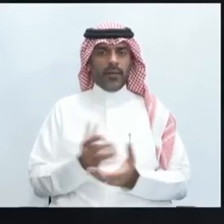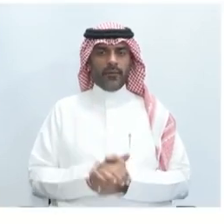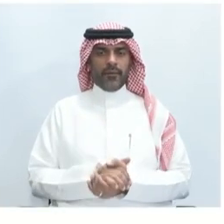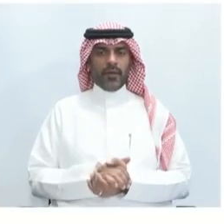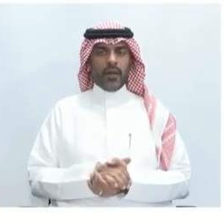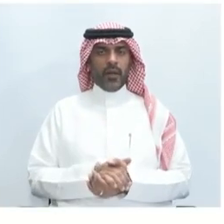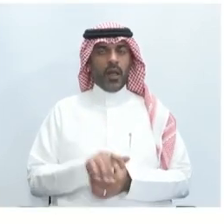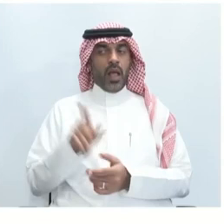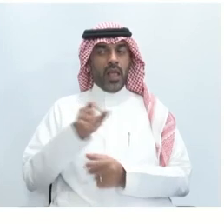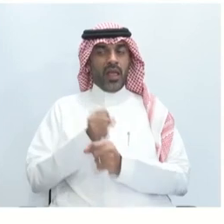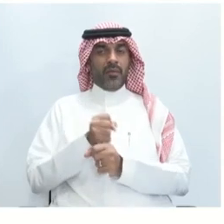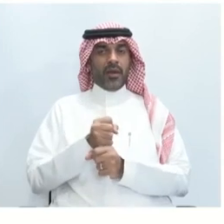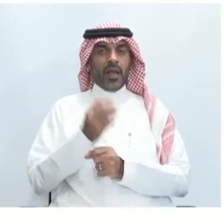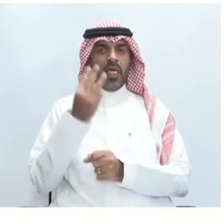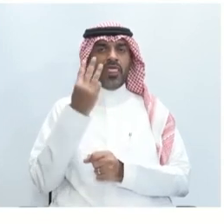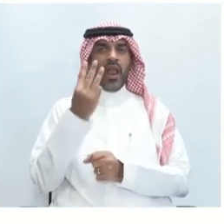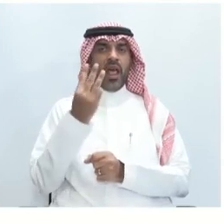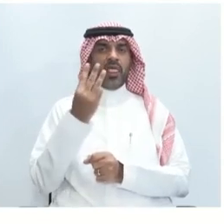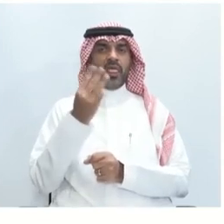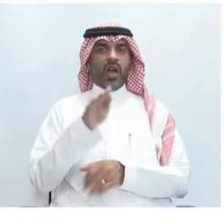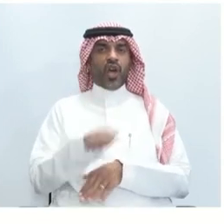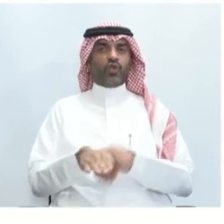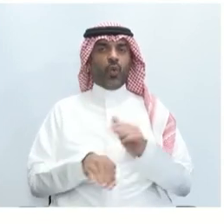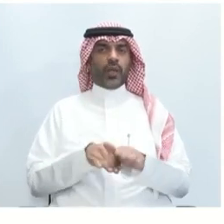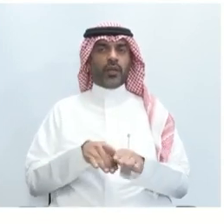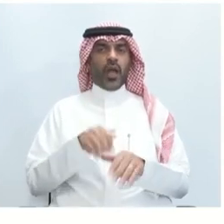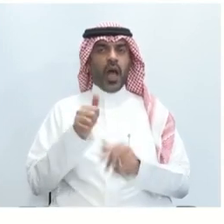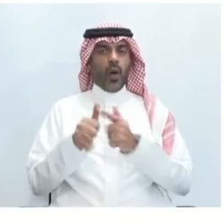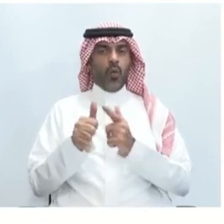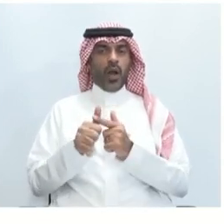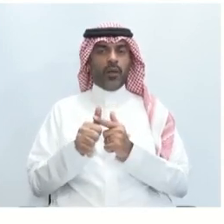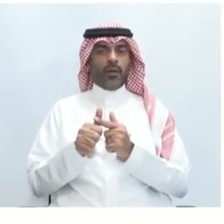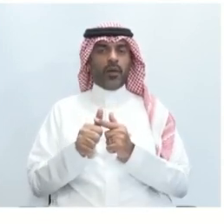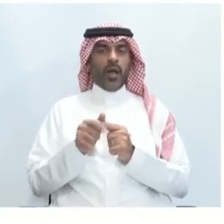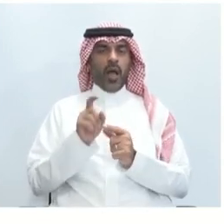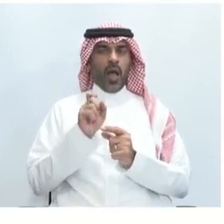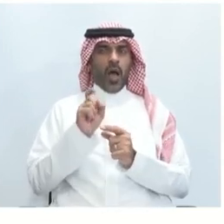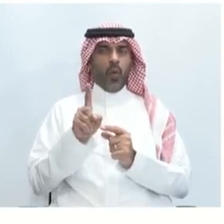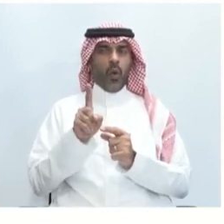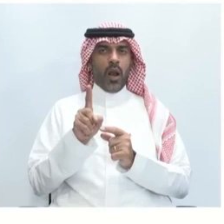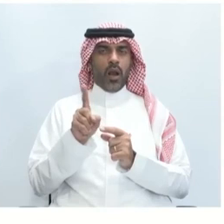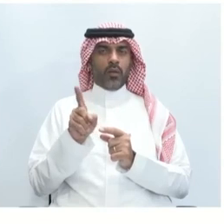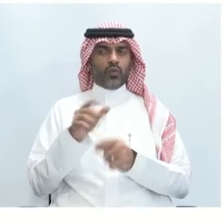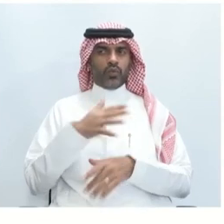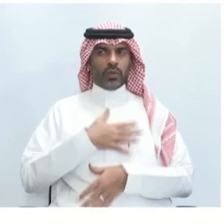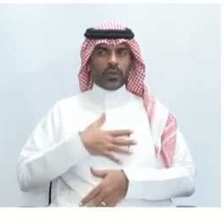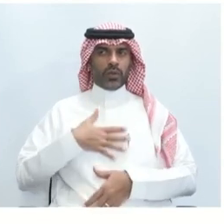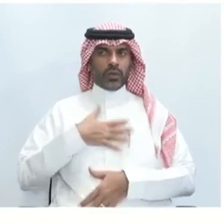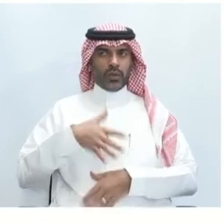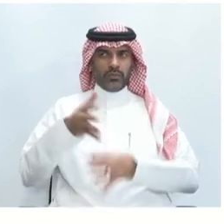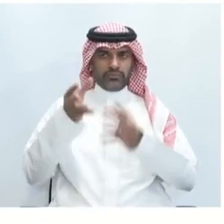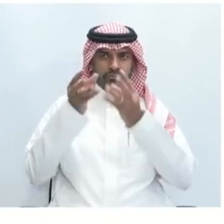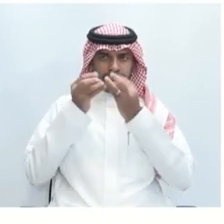تتضمن هذه العمليه عده او ثلاثه خطوات اولا يقوم او يستشعر الروبوت بيئته ويجمع المعلومات